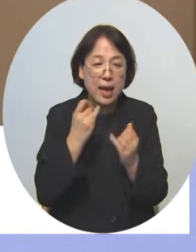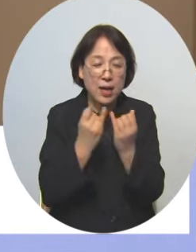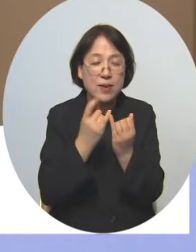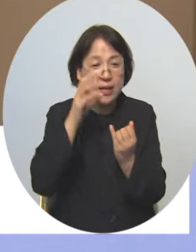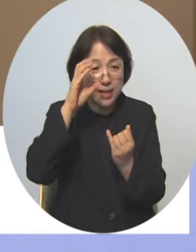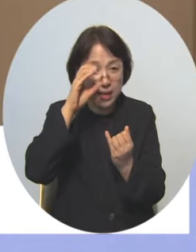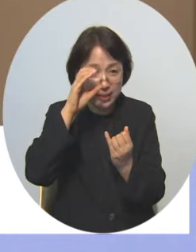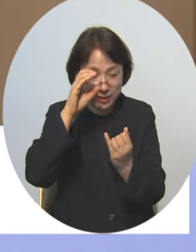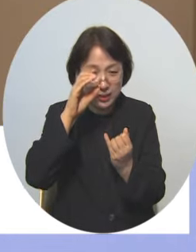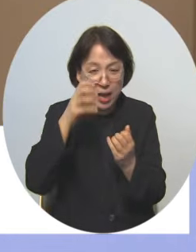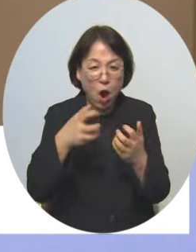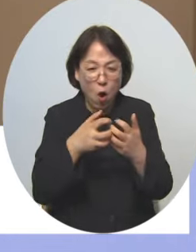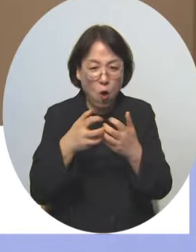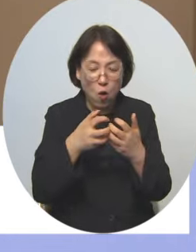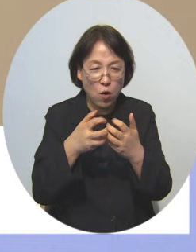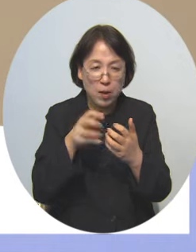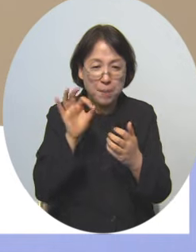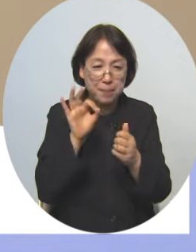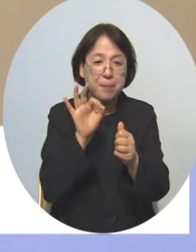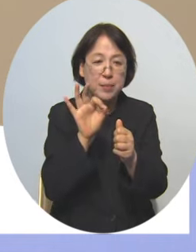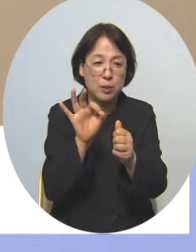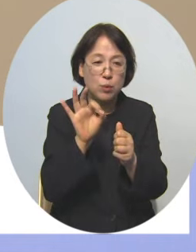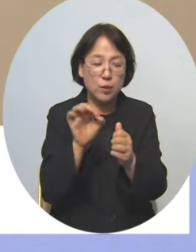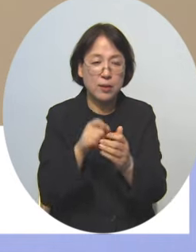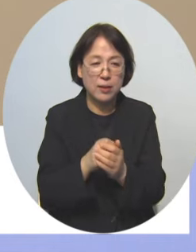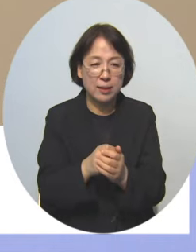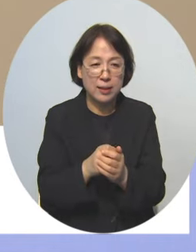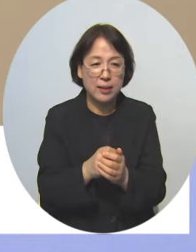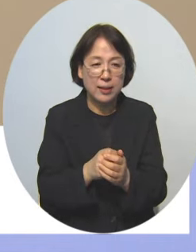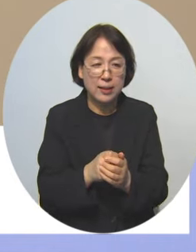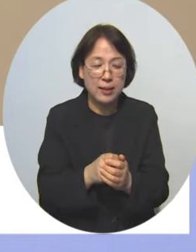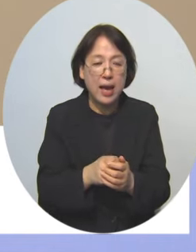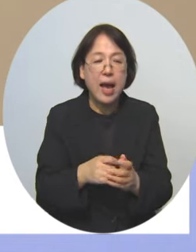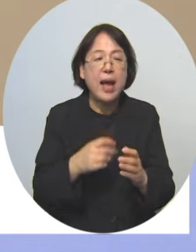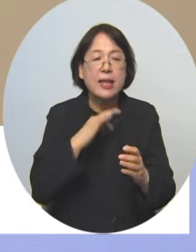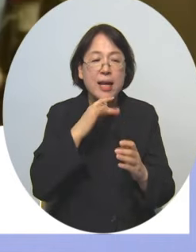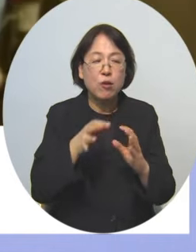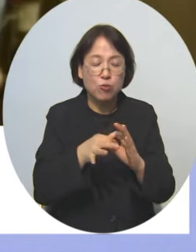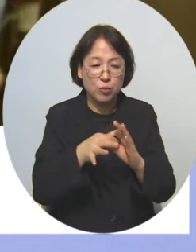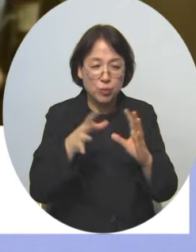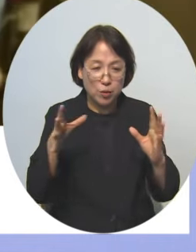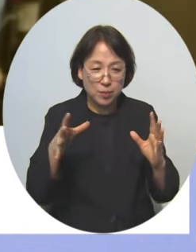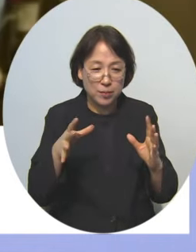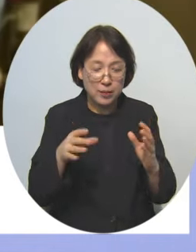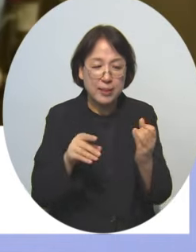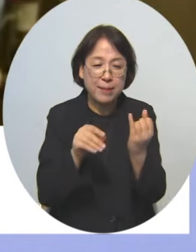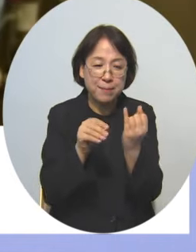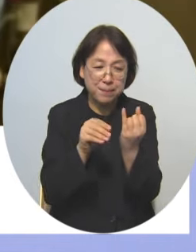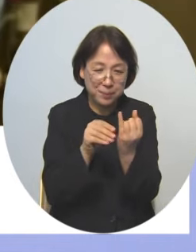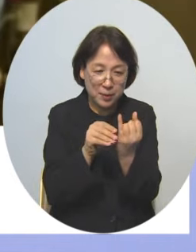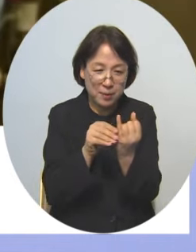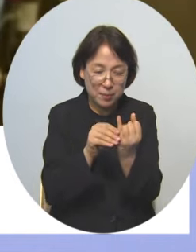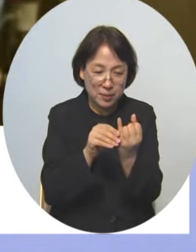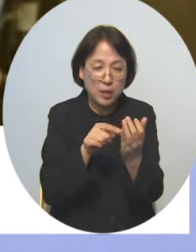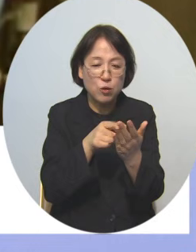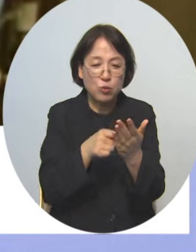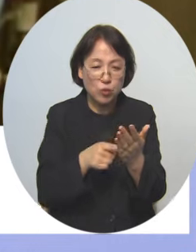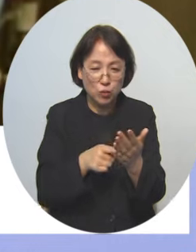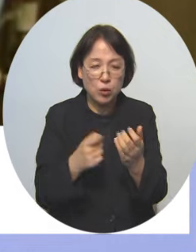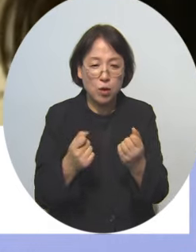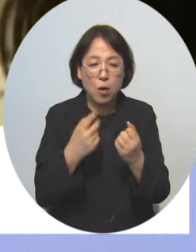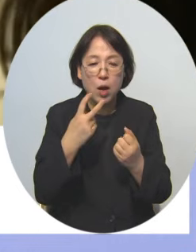아울러 아이를 낳고 싶어하는 난임 부부는 연령 구분 없이 난임 시술의 건강보험 본인 부담률을 30%로